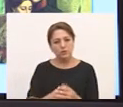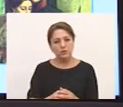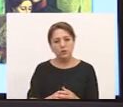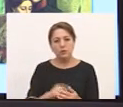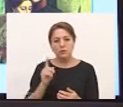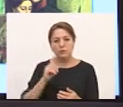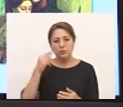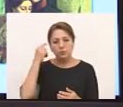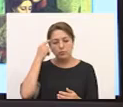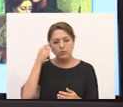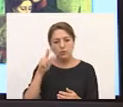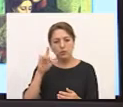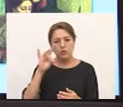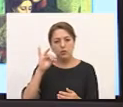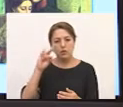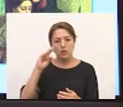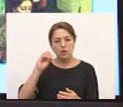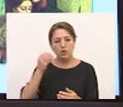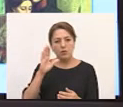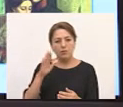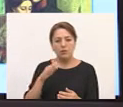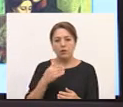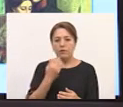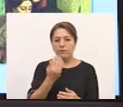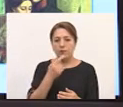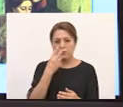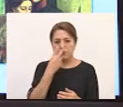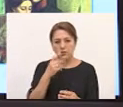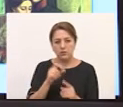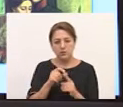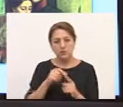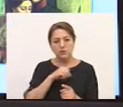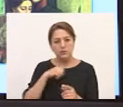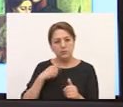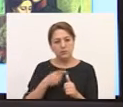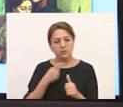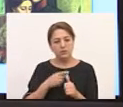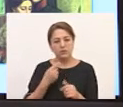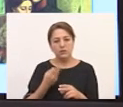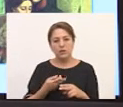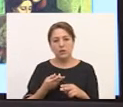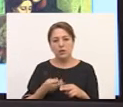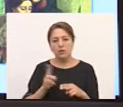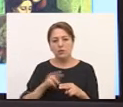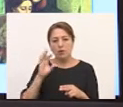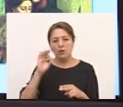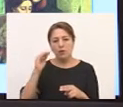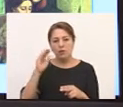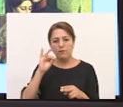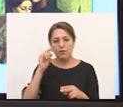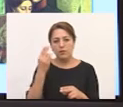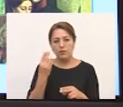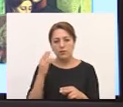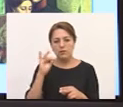А что думает о нем Гринев? Вы видели слова «самозванец»? Это официальное. Но ведь